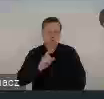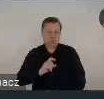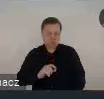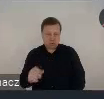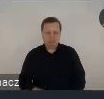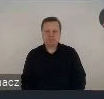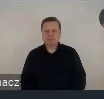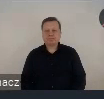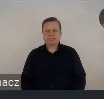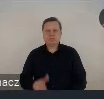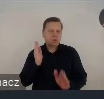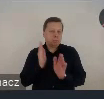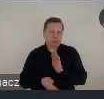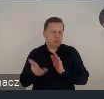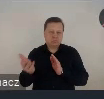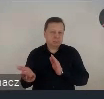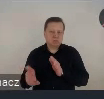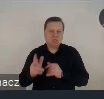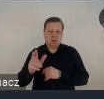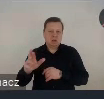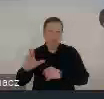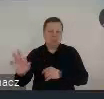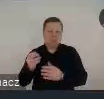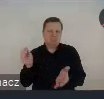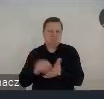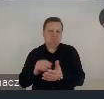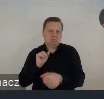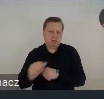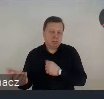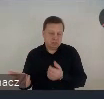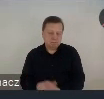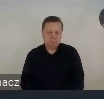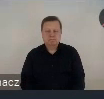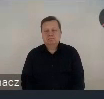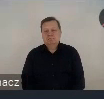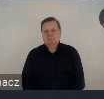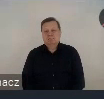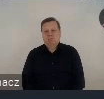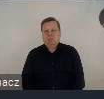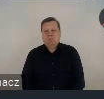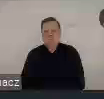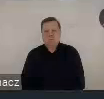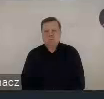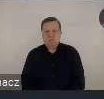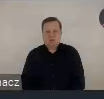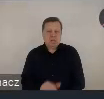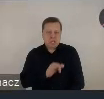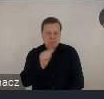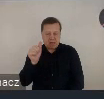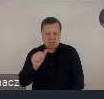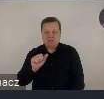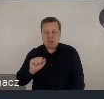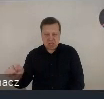prostu jest wpisany do Krajowego Rejestru Sądowego jako no, konkretna osoba z imienia i